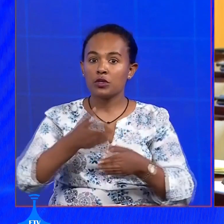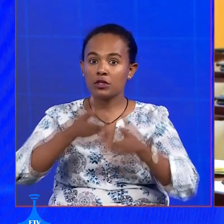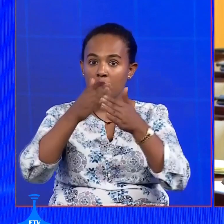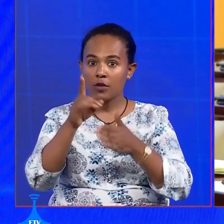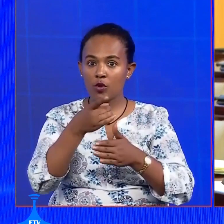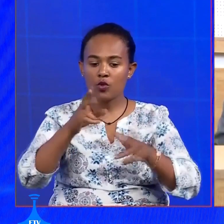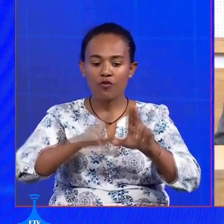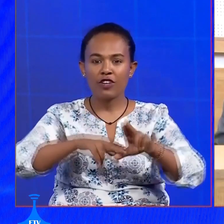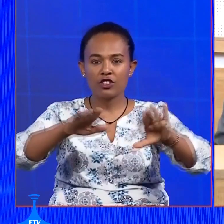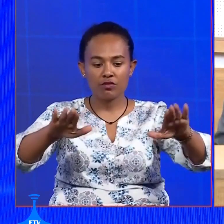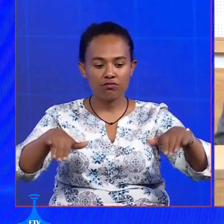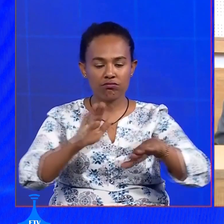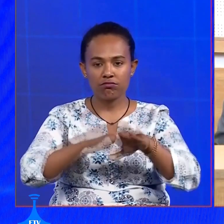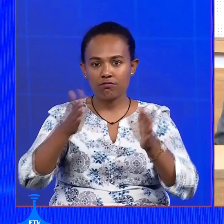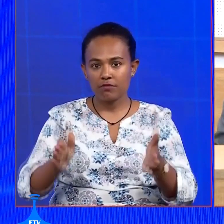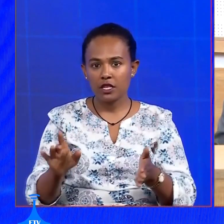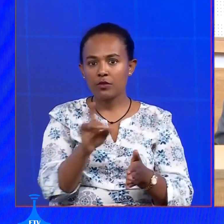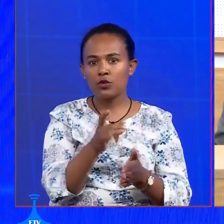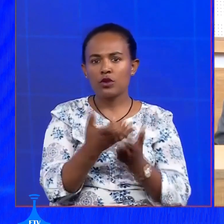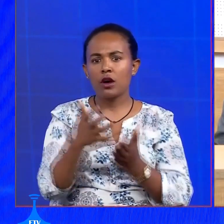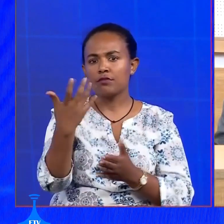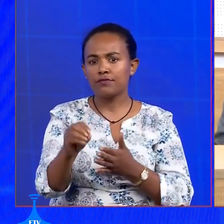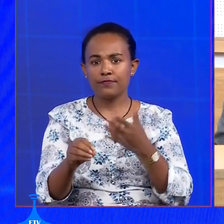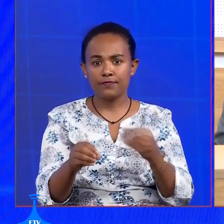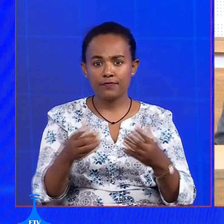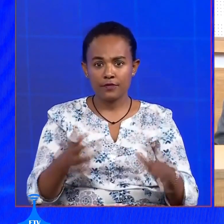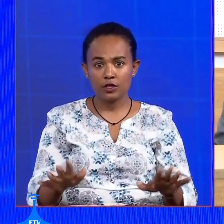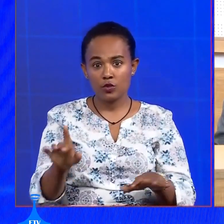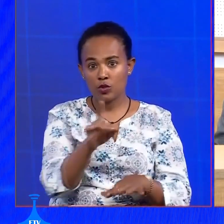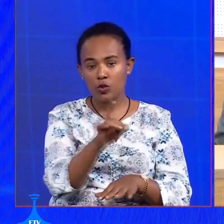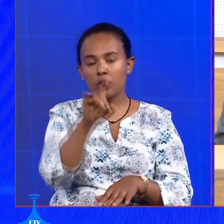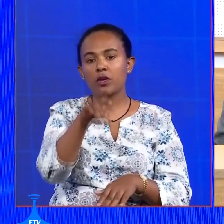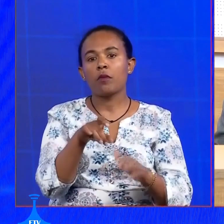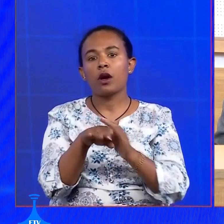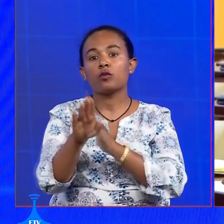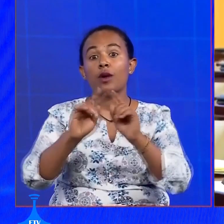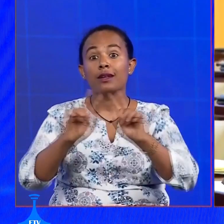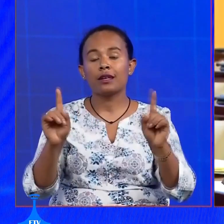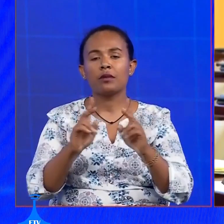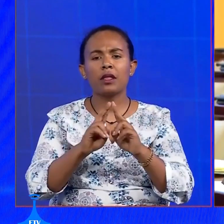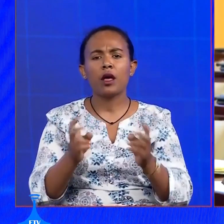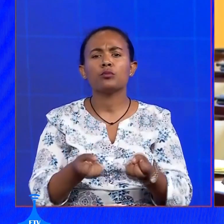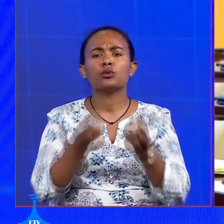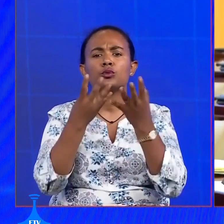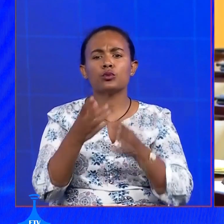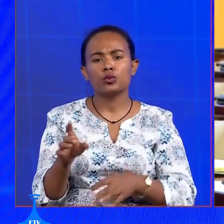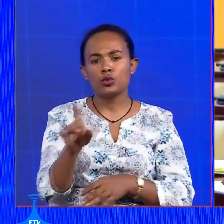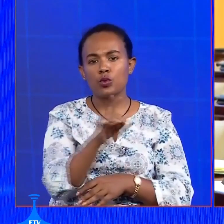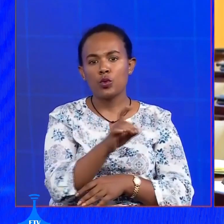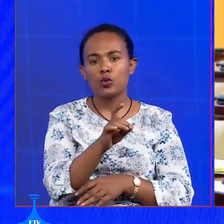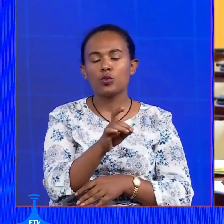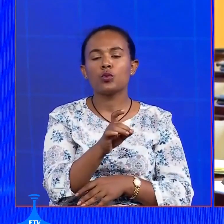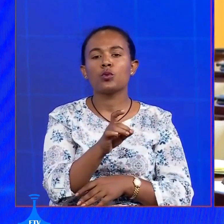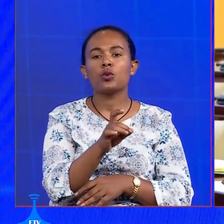ፈርኒቸር በተመለከተ እቃዎቹ ተገዝተው በሚገባ ገብተዋል። ነገር ግን እጅግ በጣም ብዙ ስለሆኑ የአስር ፍሎር እቃ